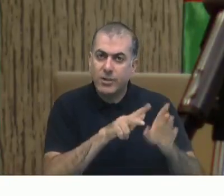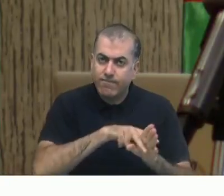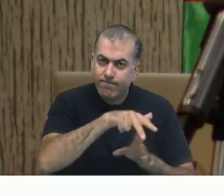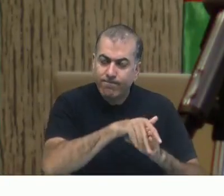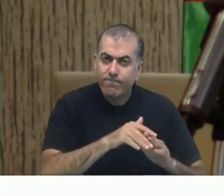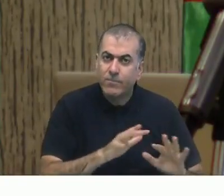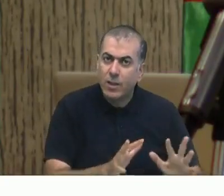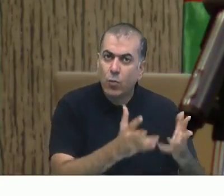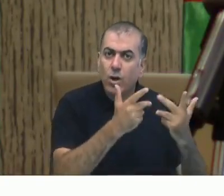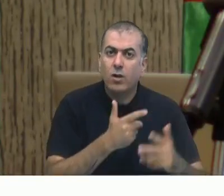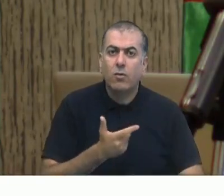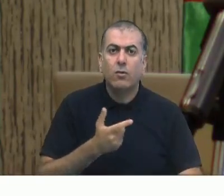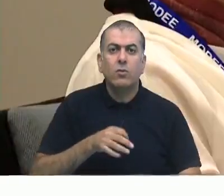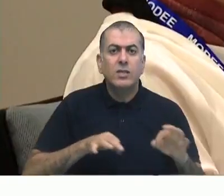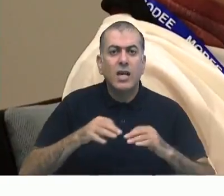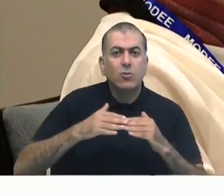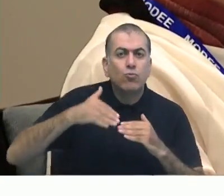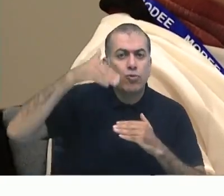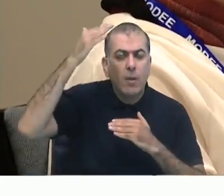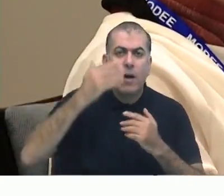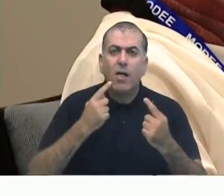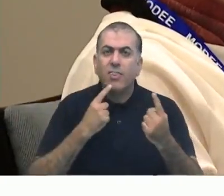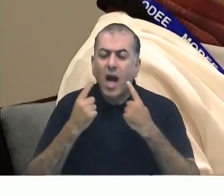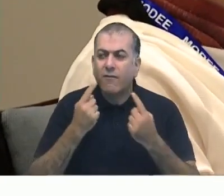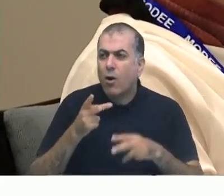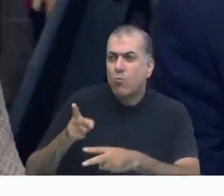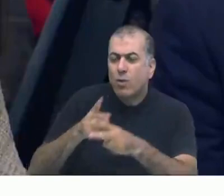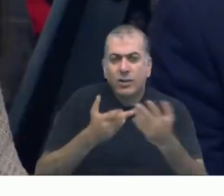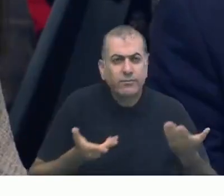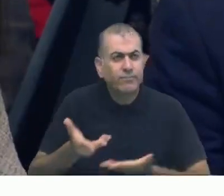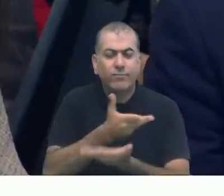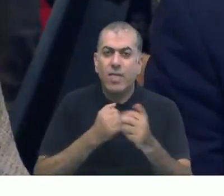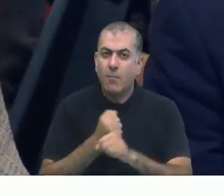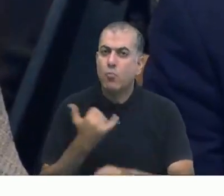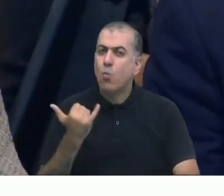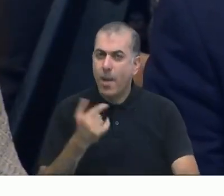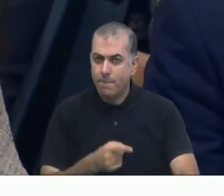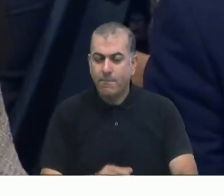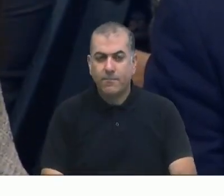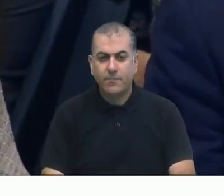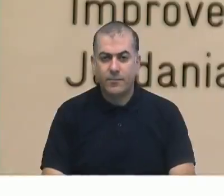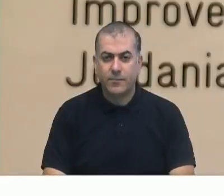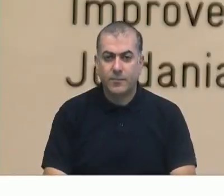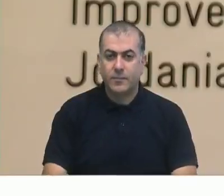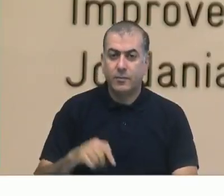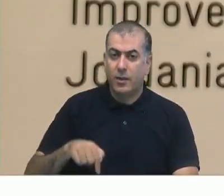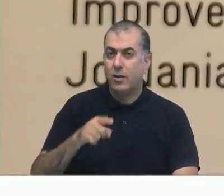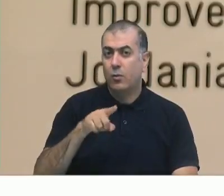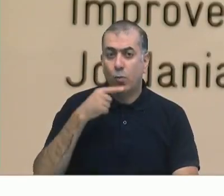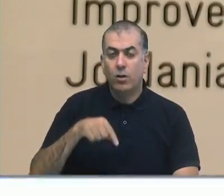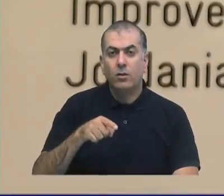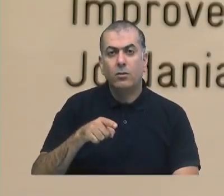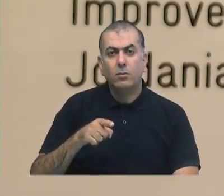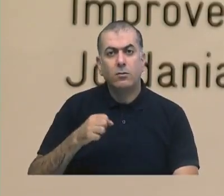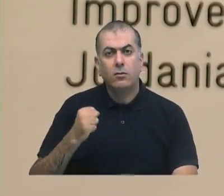والخدمات الحكوميه ورسم السياسات وصنع القرار والثقافات المؤسسيه هذه الورشه تاتي في الوقت الذي